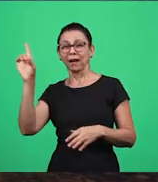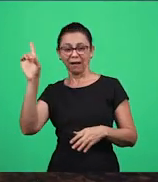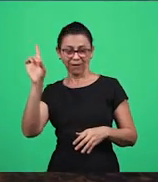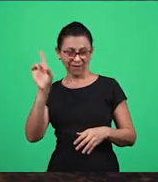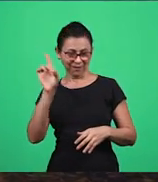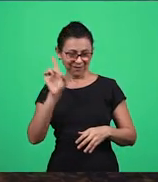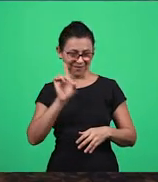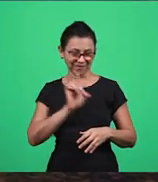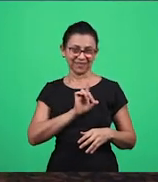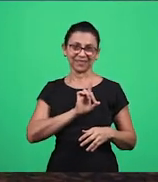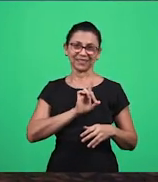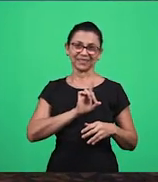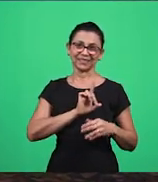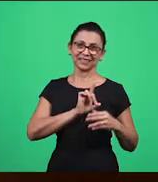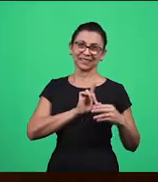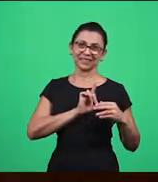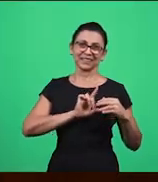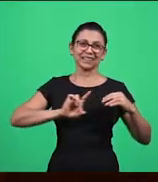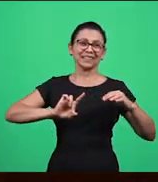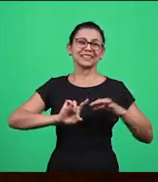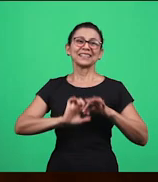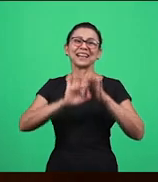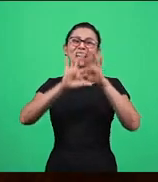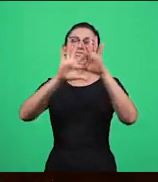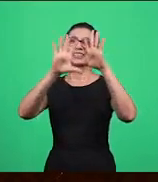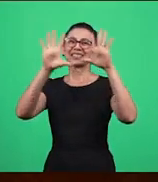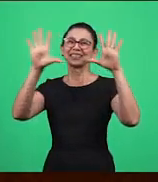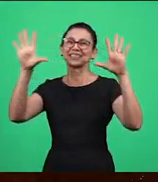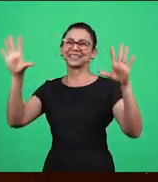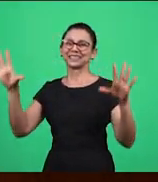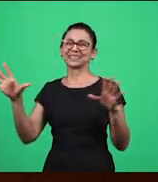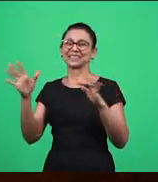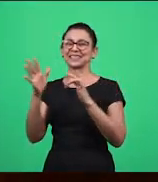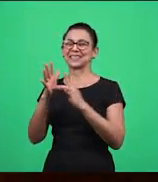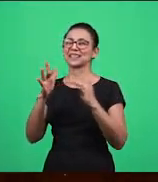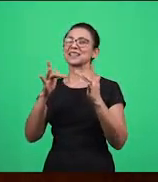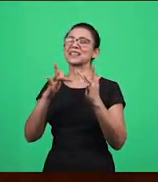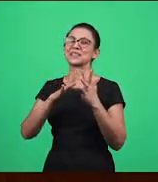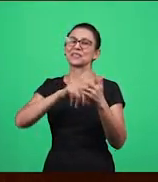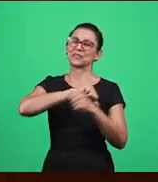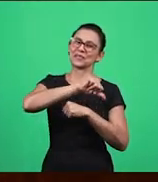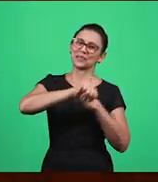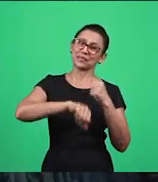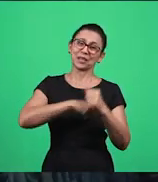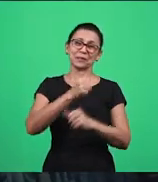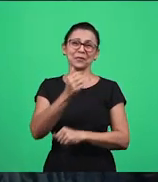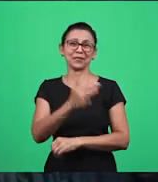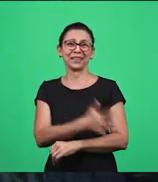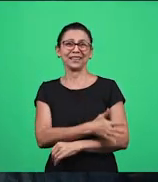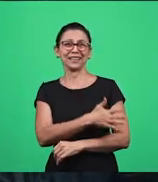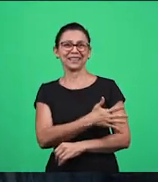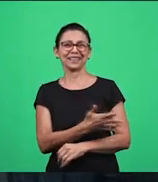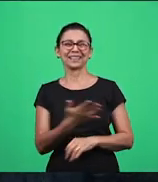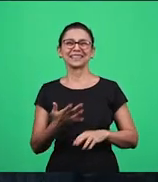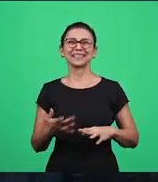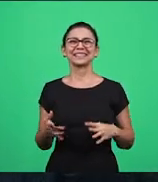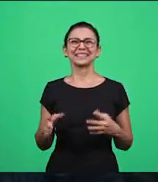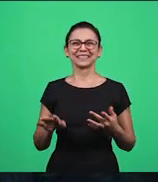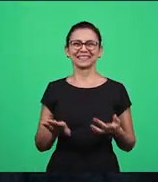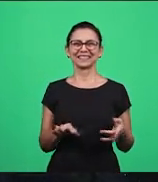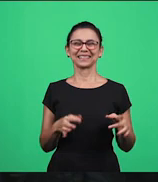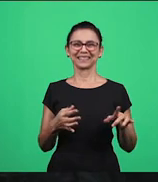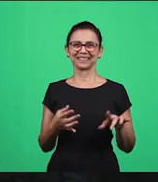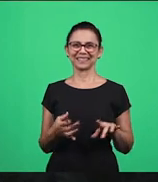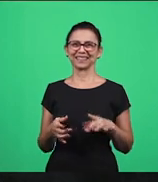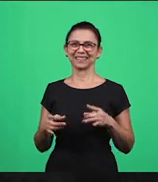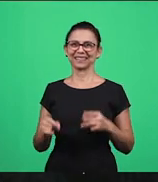Позволь солнцу, свету небесному войти. Позволь солнцу взойти в тебе.